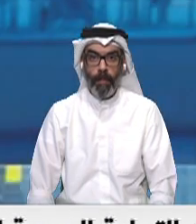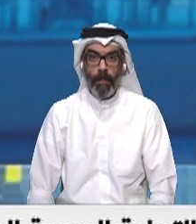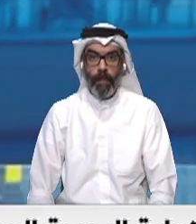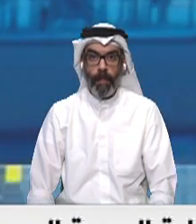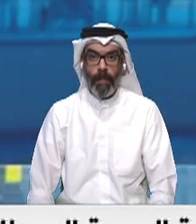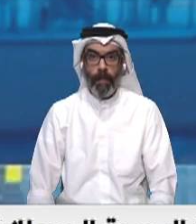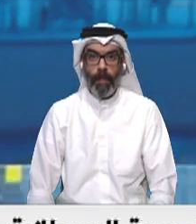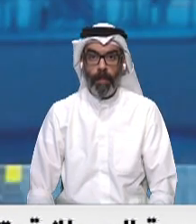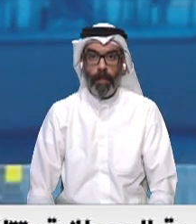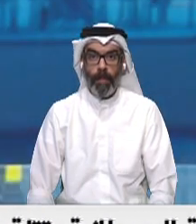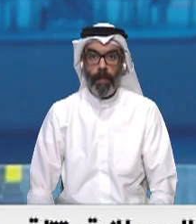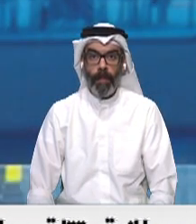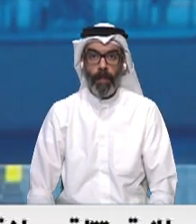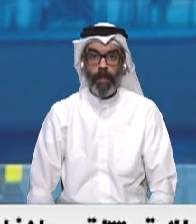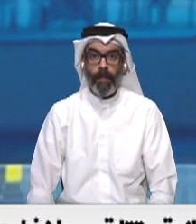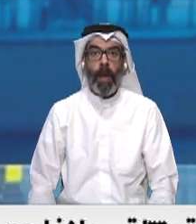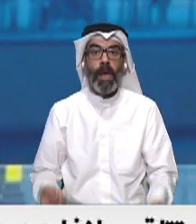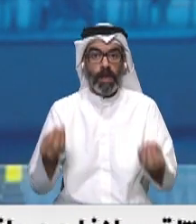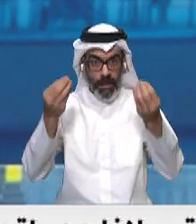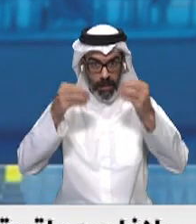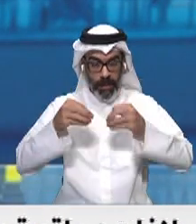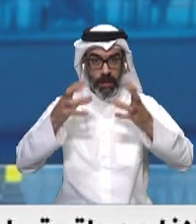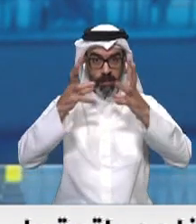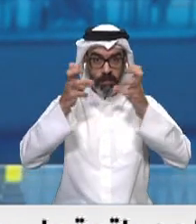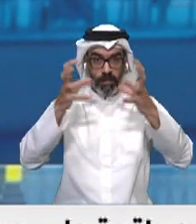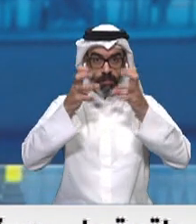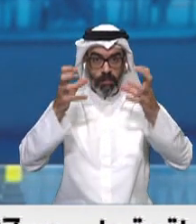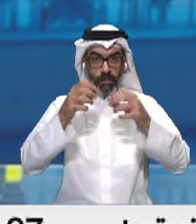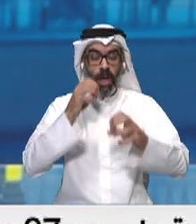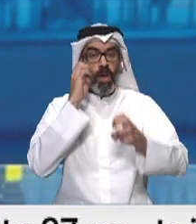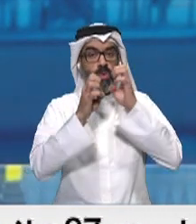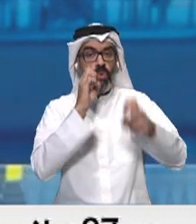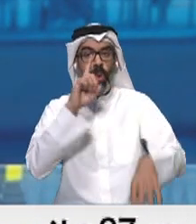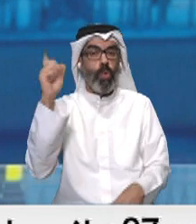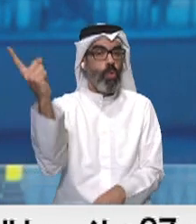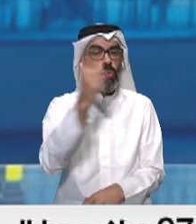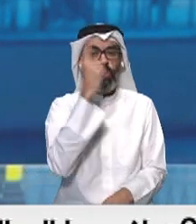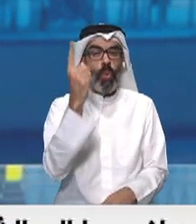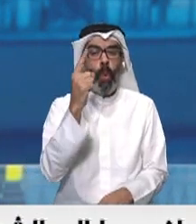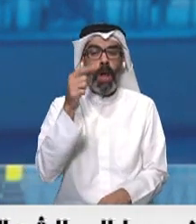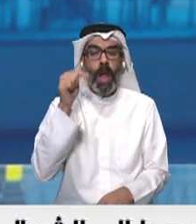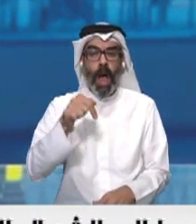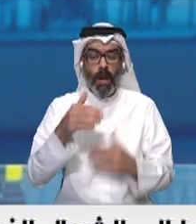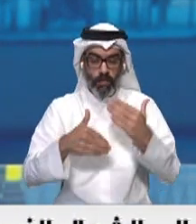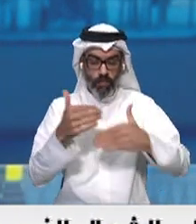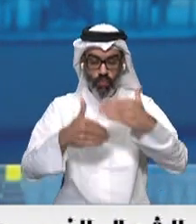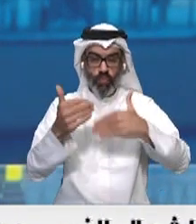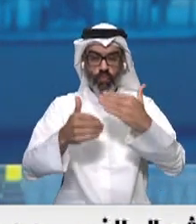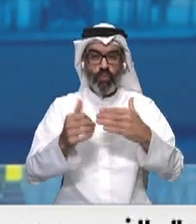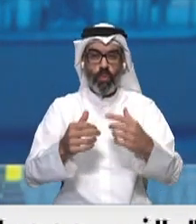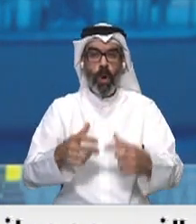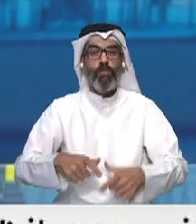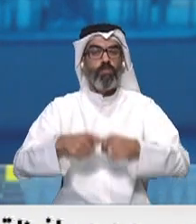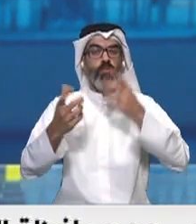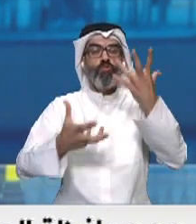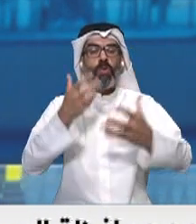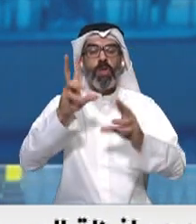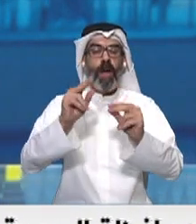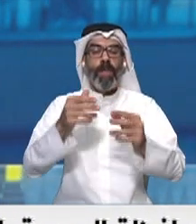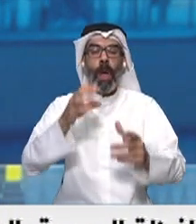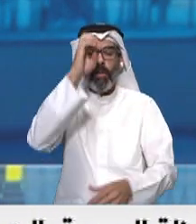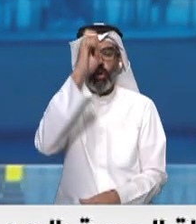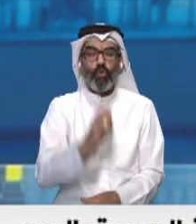الايرانيه وللمزيد بشان ردود الافعال الدوليه على التطورات المتسارعه واشتعال الموقف في جنوب